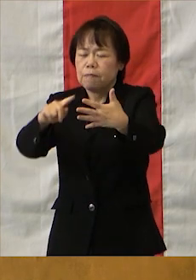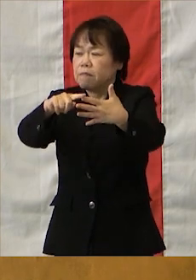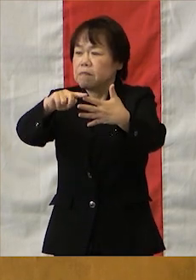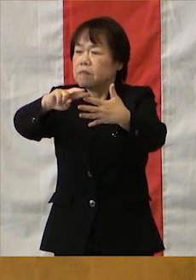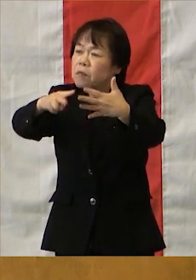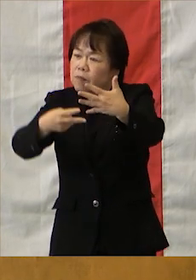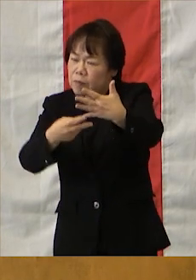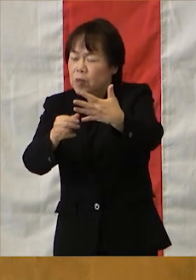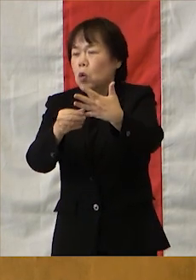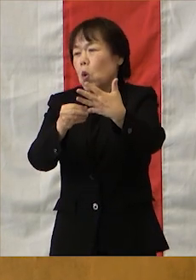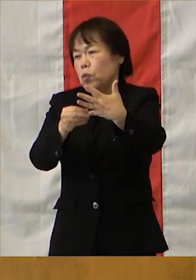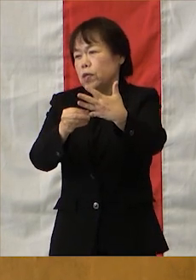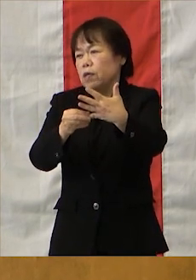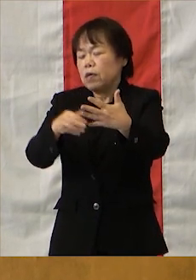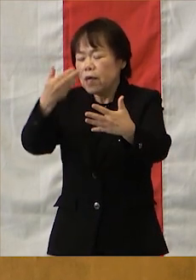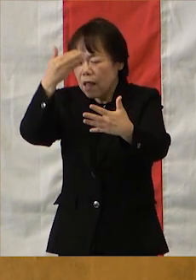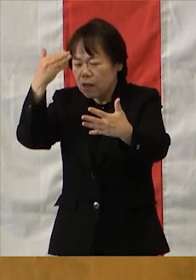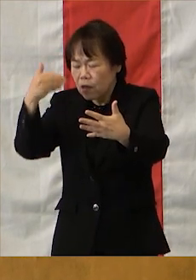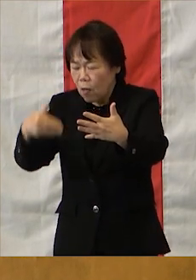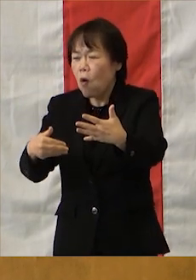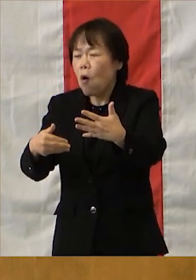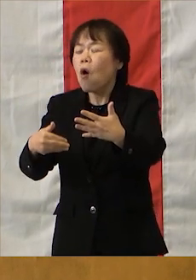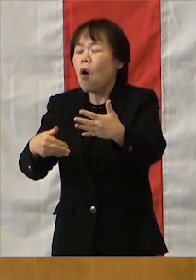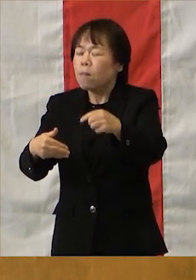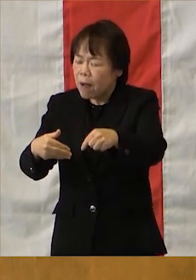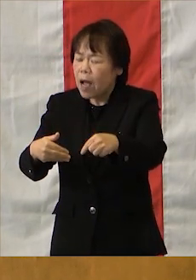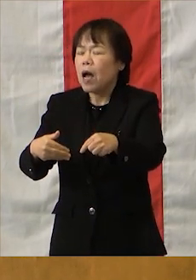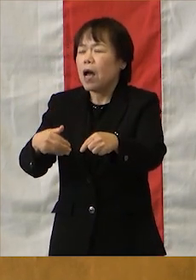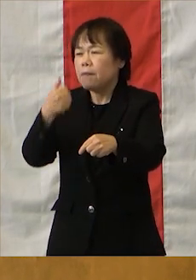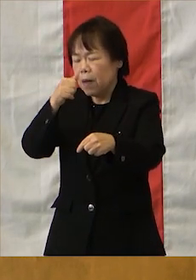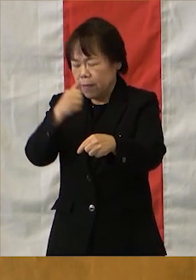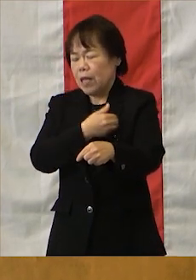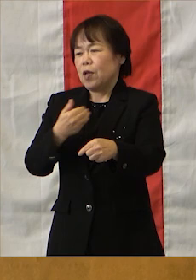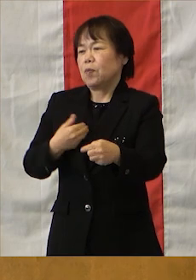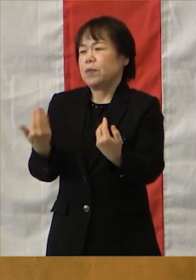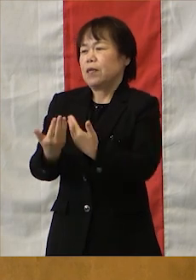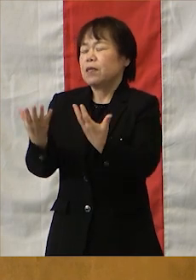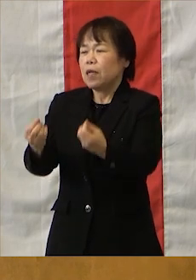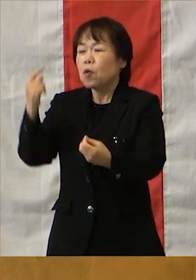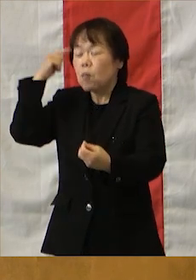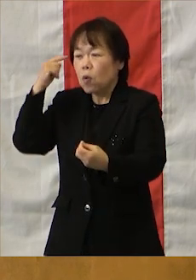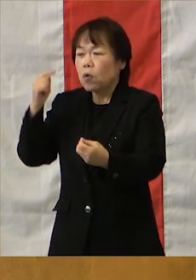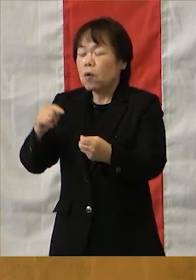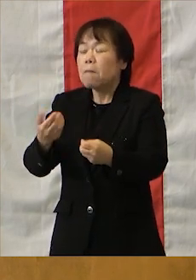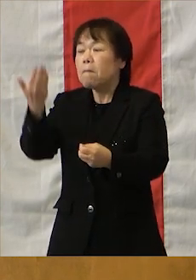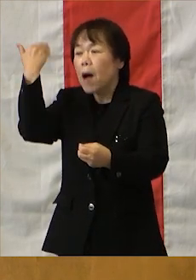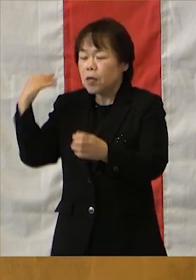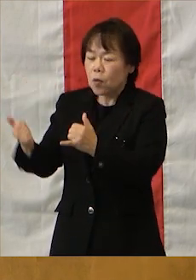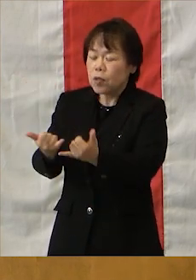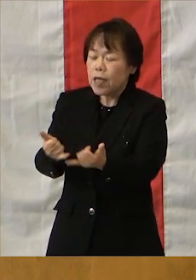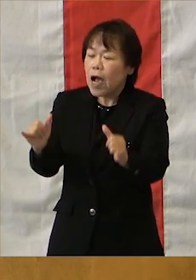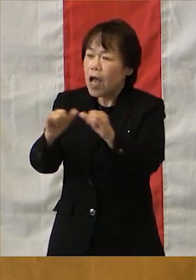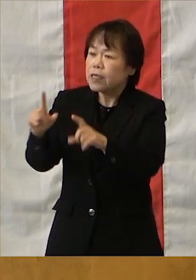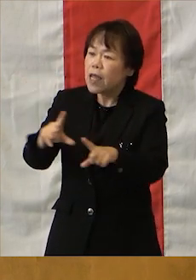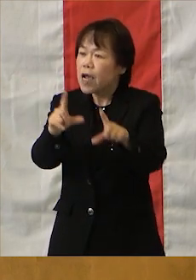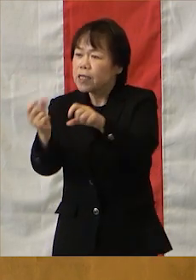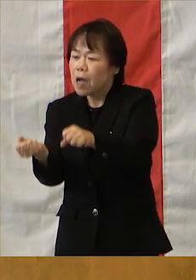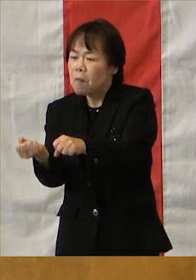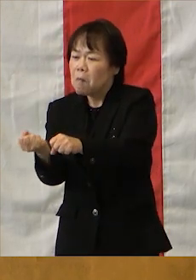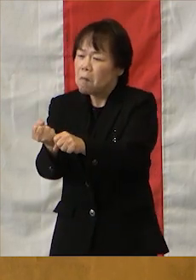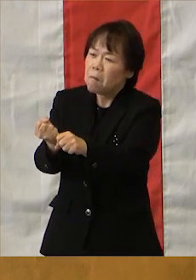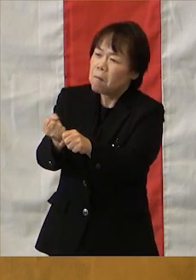なりどうやら一息ついた状態になりましたコロナ以前の社会生活が戻りつつ